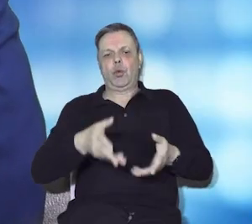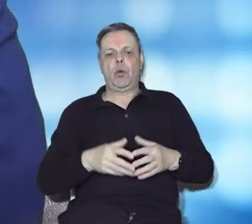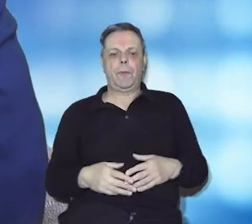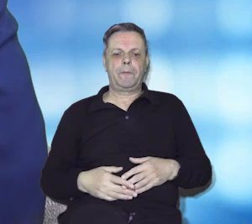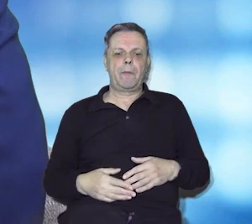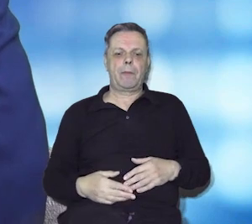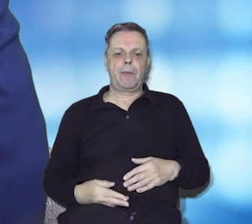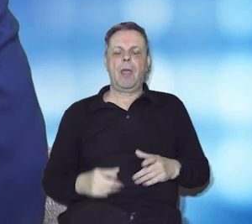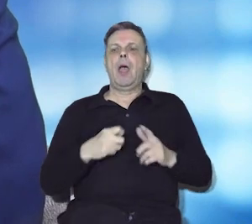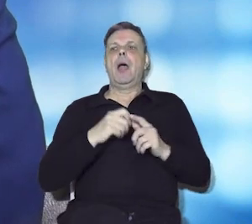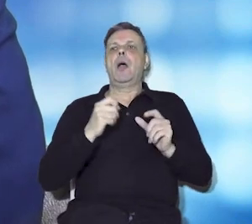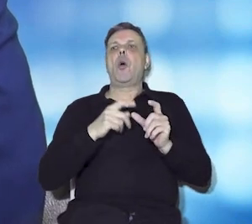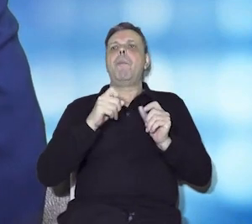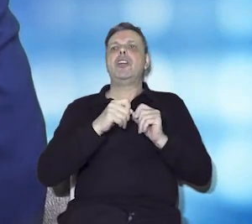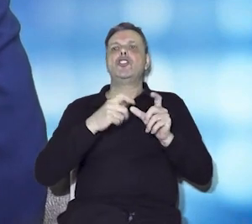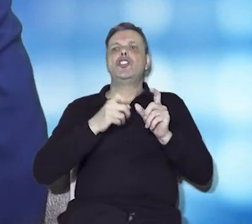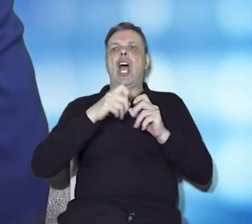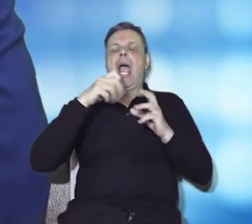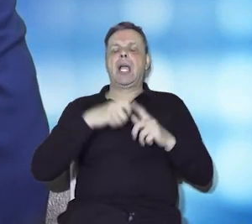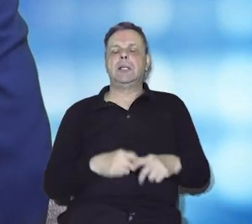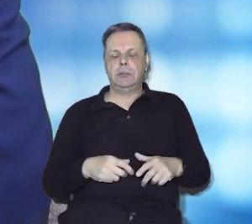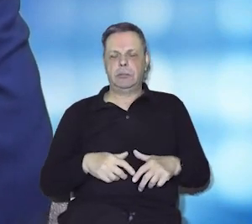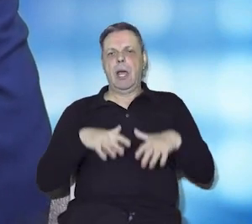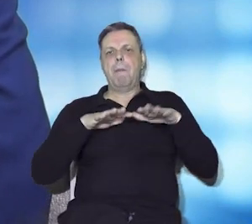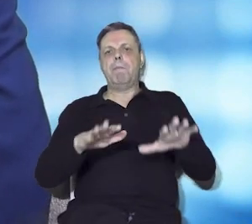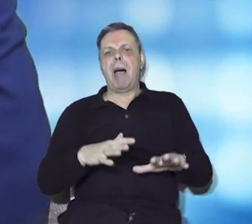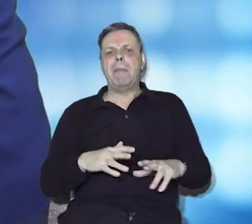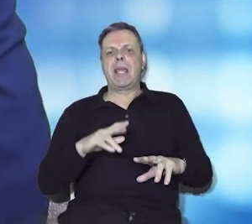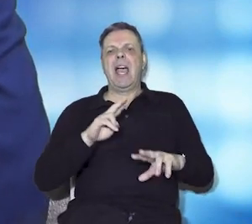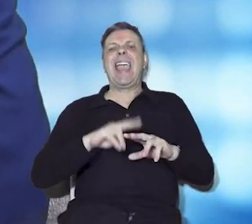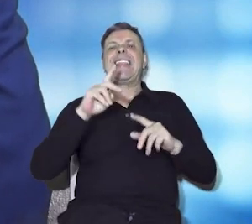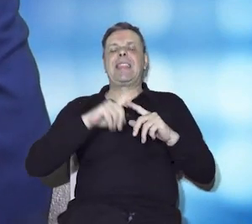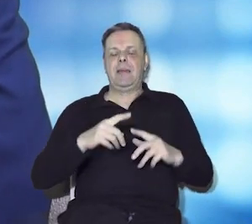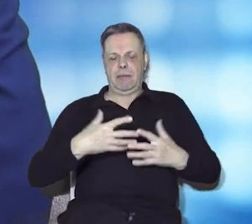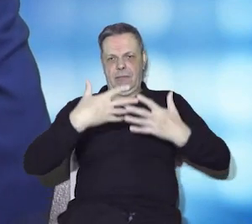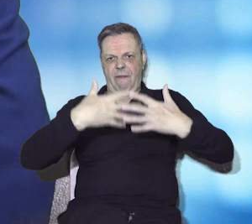Eduard Kobaščak, Public Heat Factory.